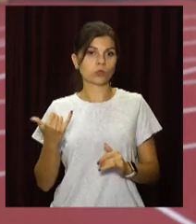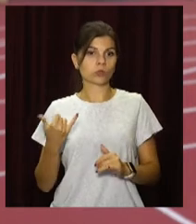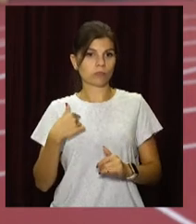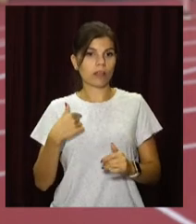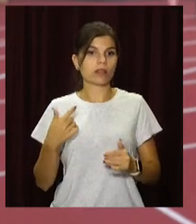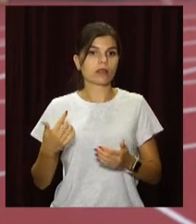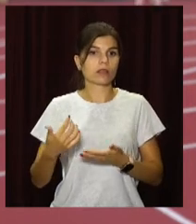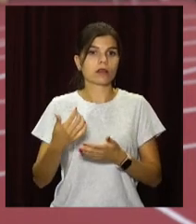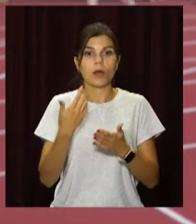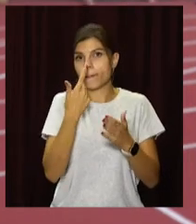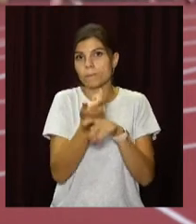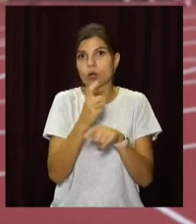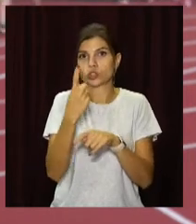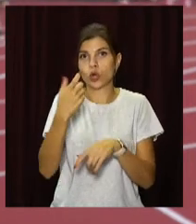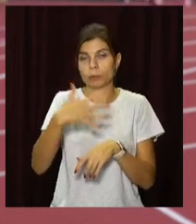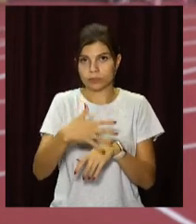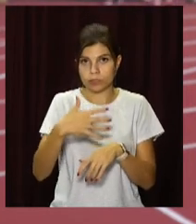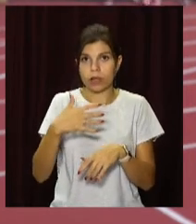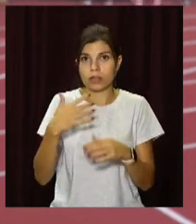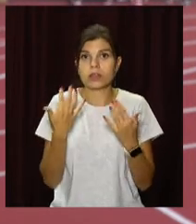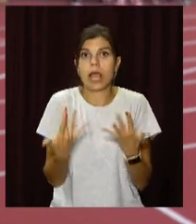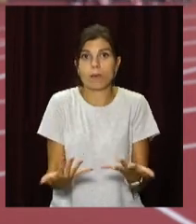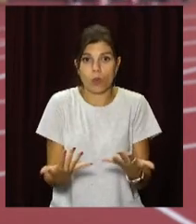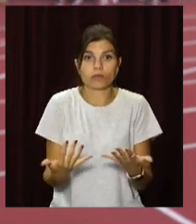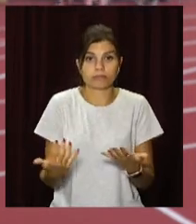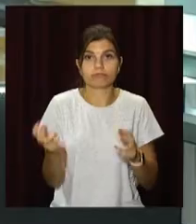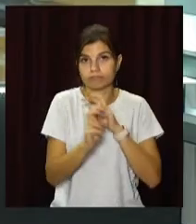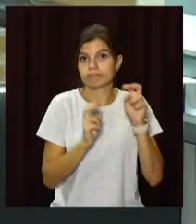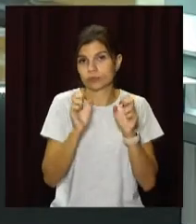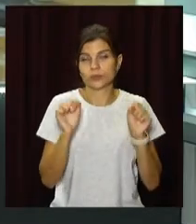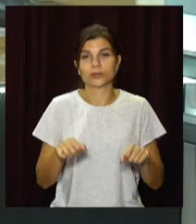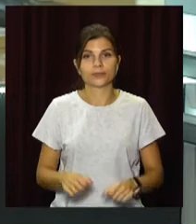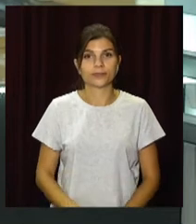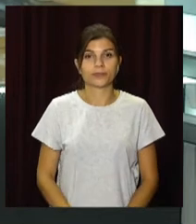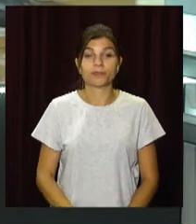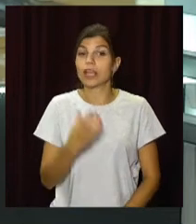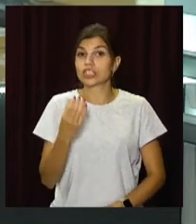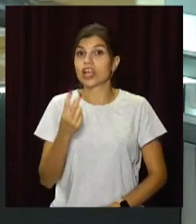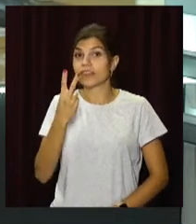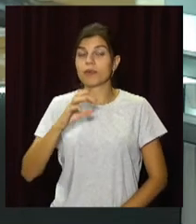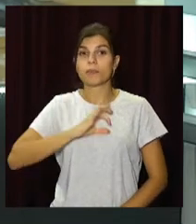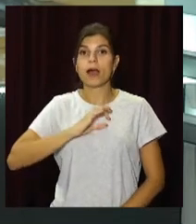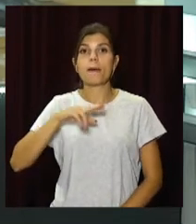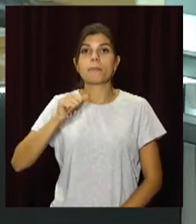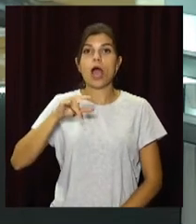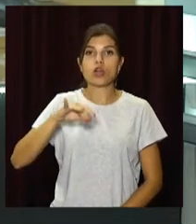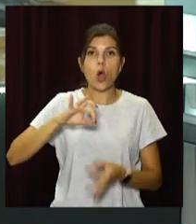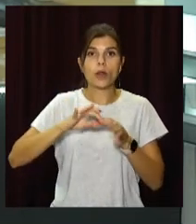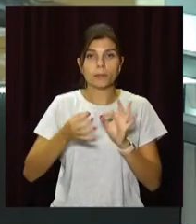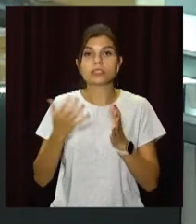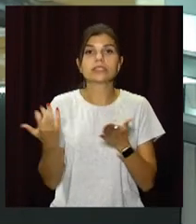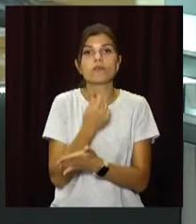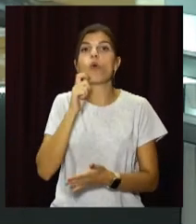набор более 150 человек там, за последние 2 недели. Ще 2 медалі на Паралімпіаді в Токіо